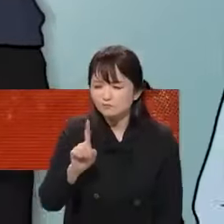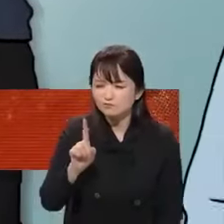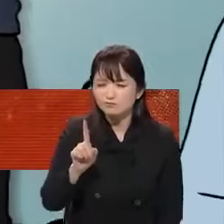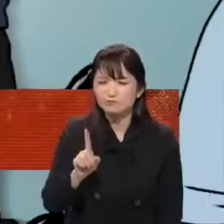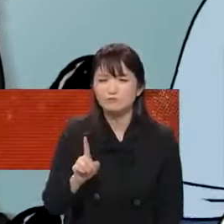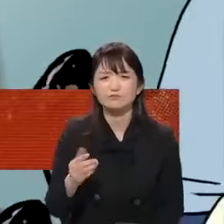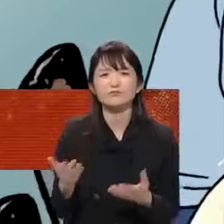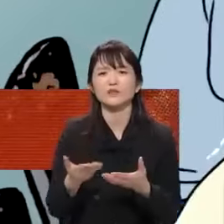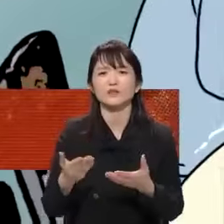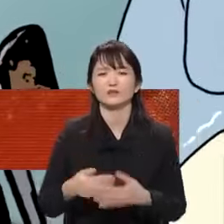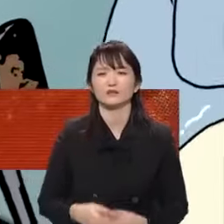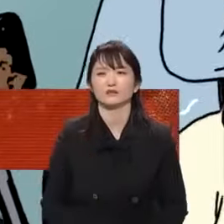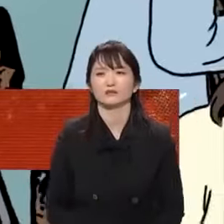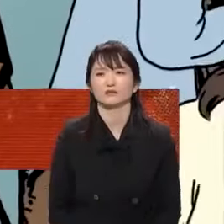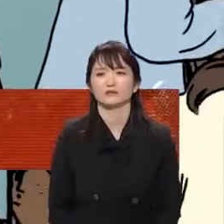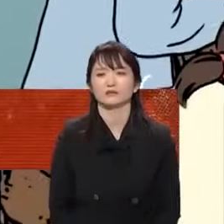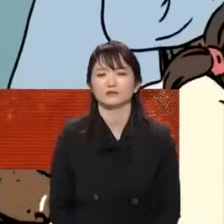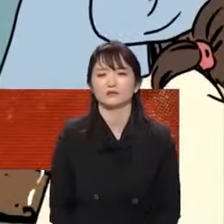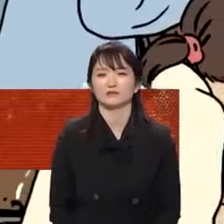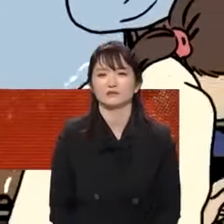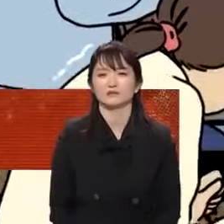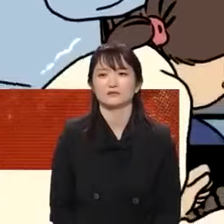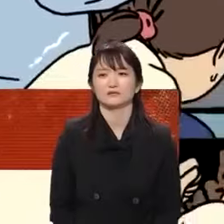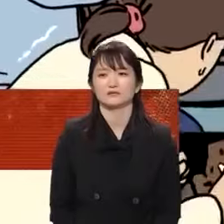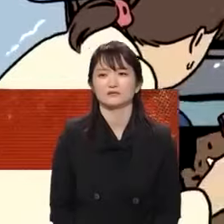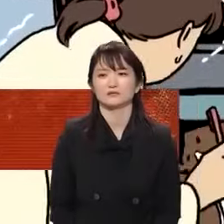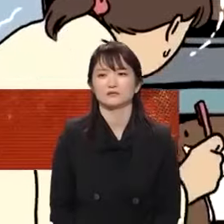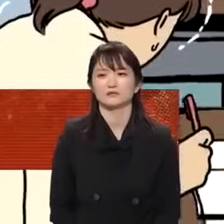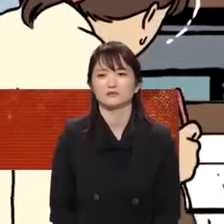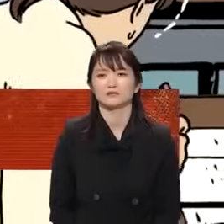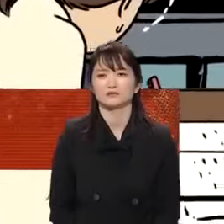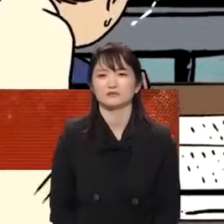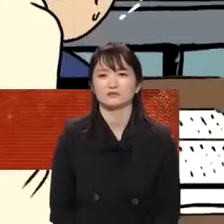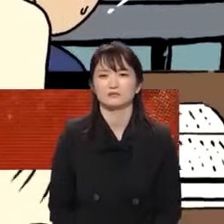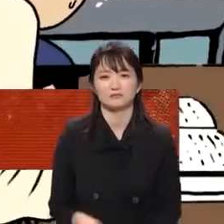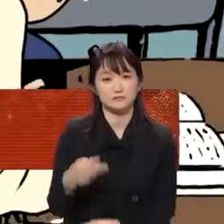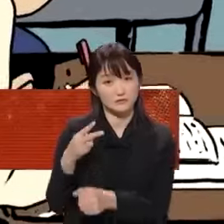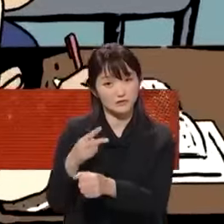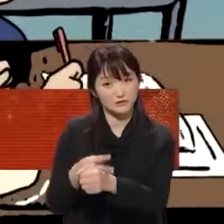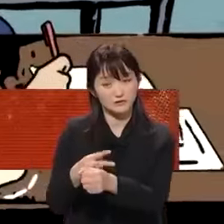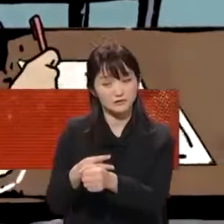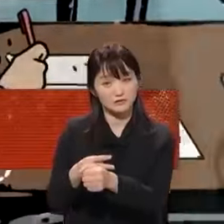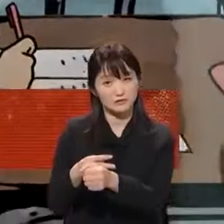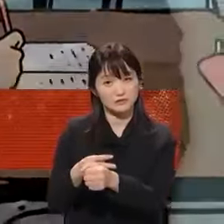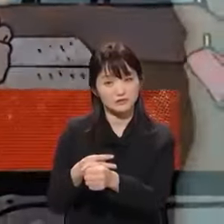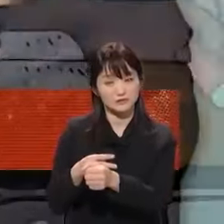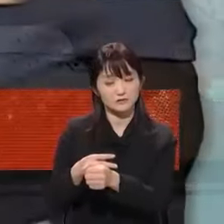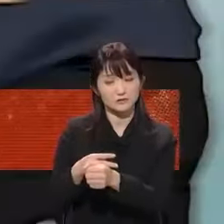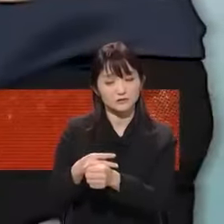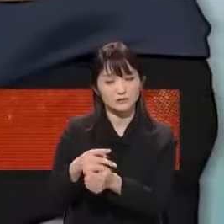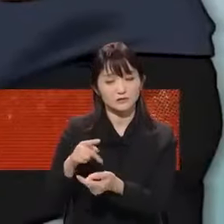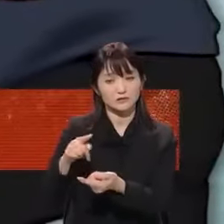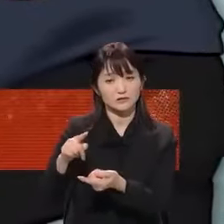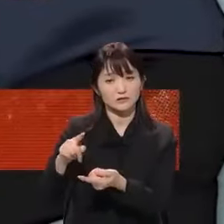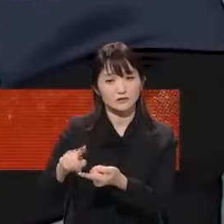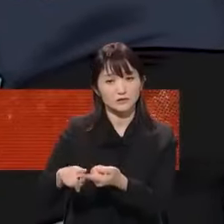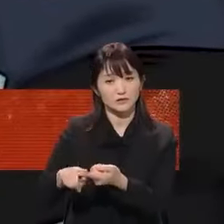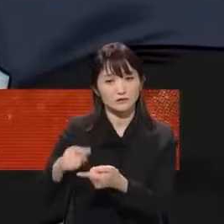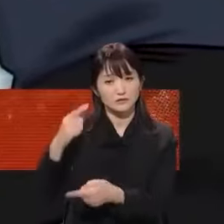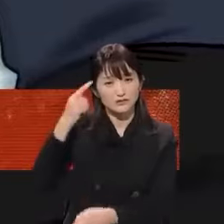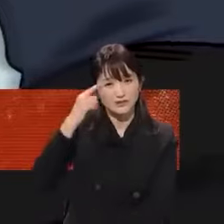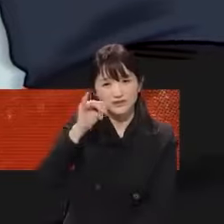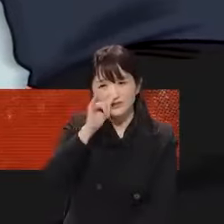하자는 짓이냐고요 이게. 아, 네? 그러니까요. 이 정말 선생님이 선생님으로서 의식이 있으신지 좀 질문하고 싶은데